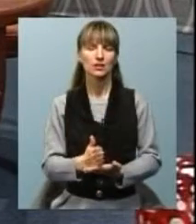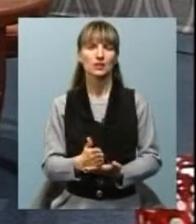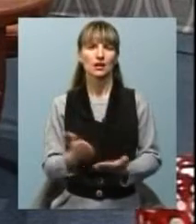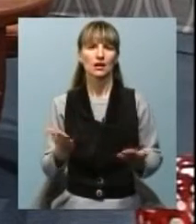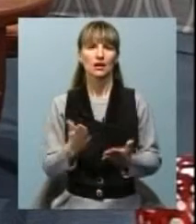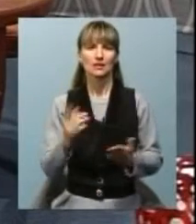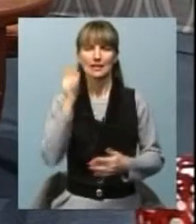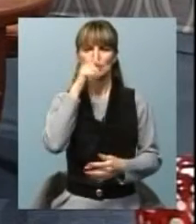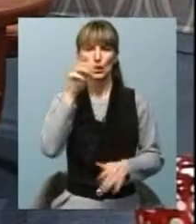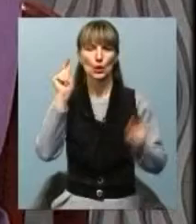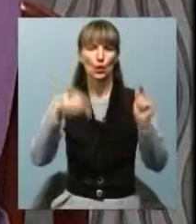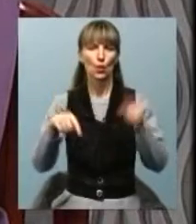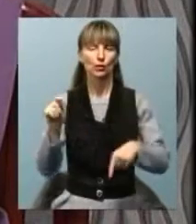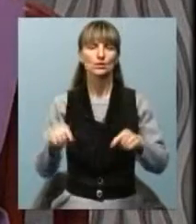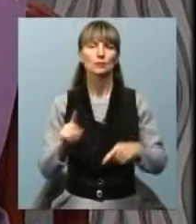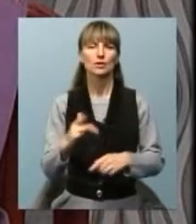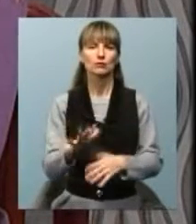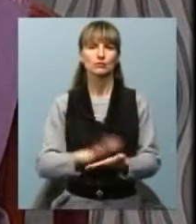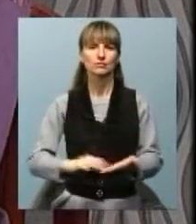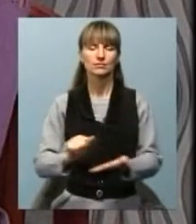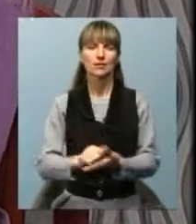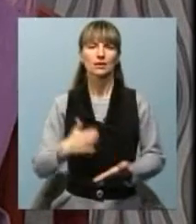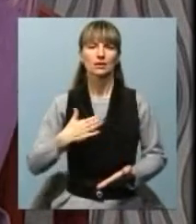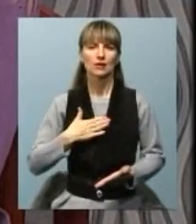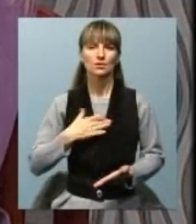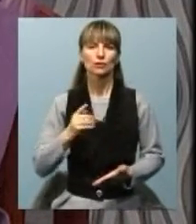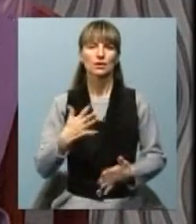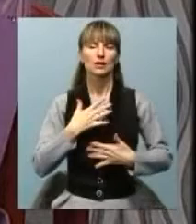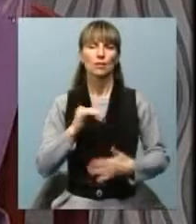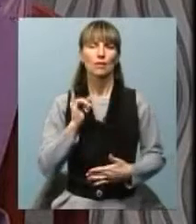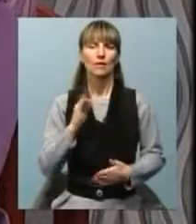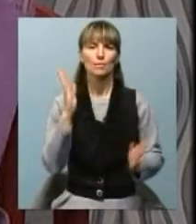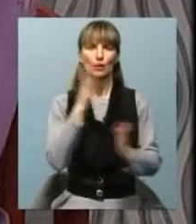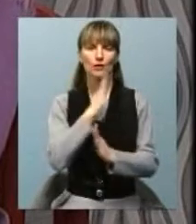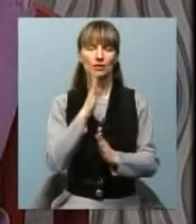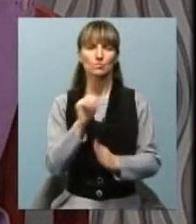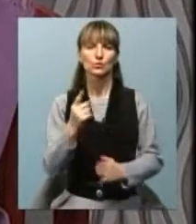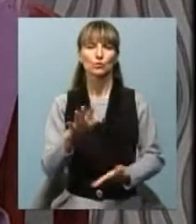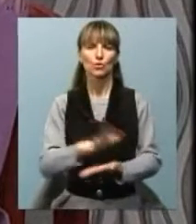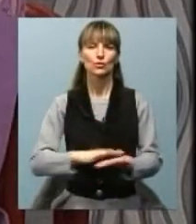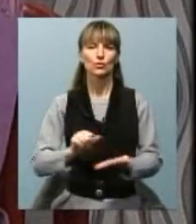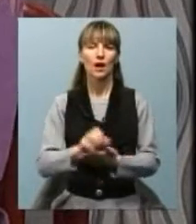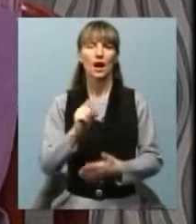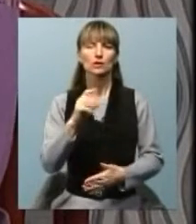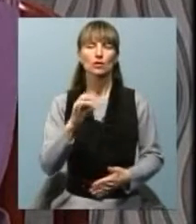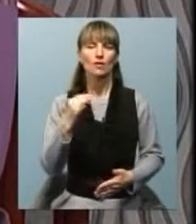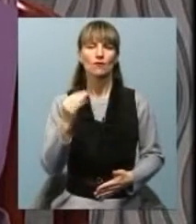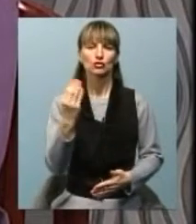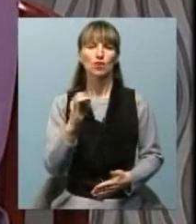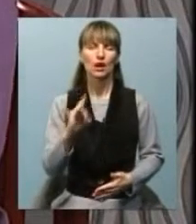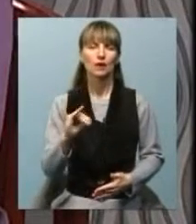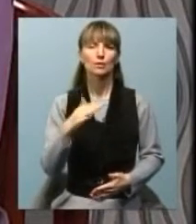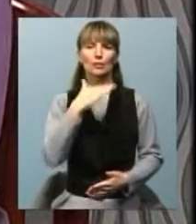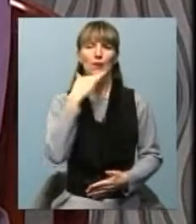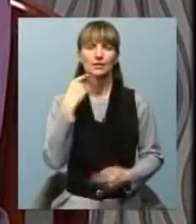певний кислотний дощ, чому руйнується наше, чому ми дихаємо поганим повітрям, чому руйнується озоновий шар і дуже